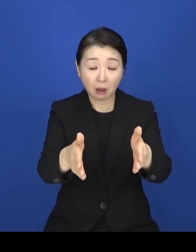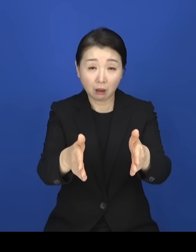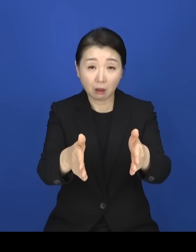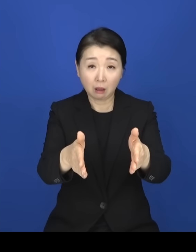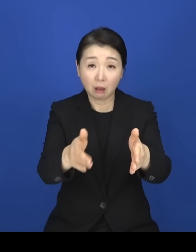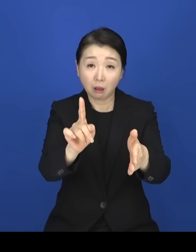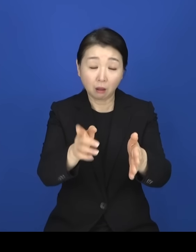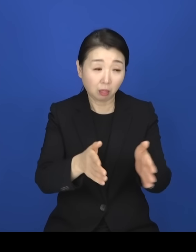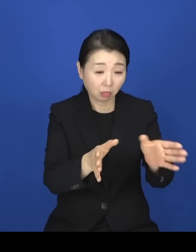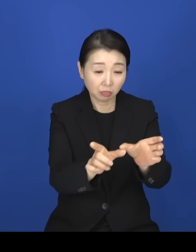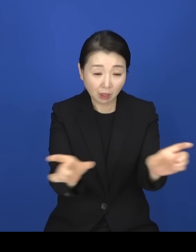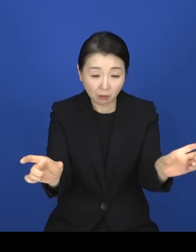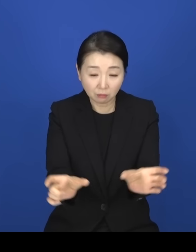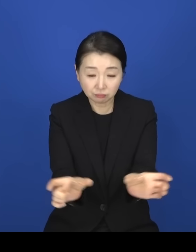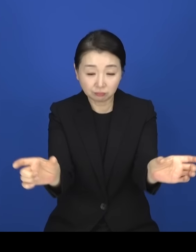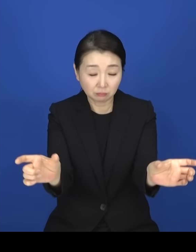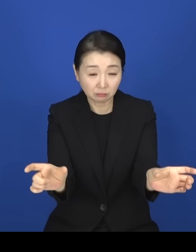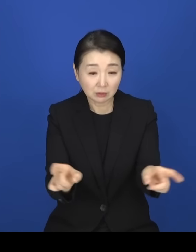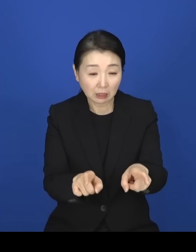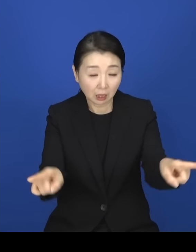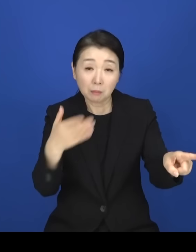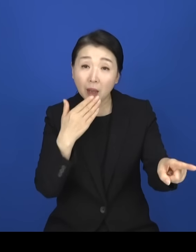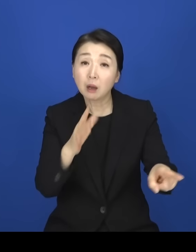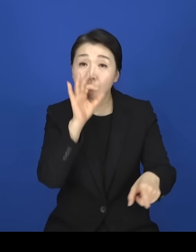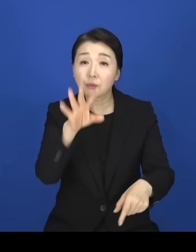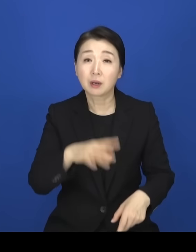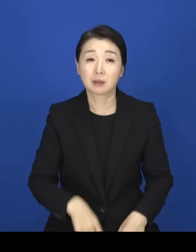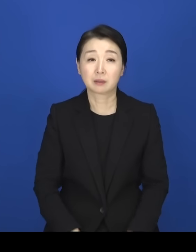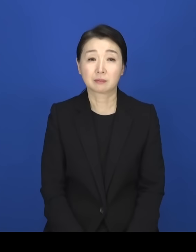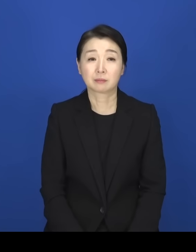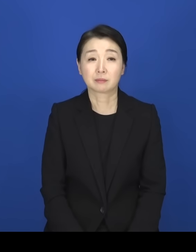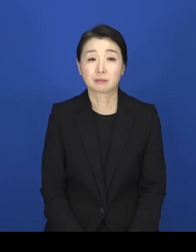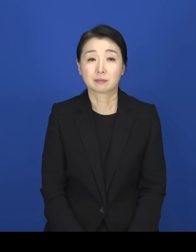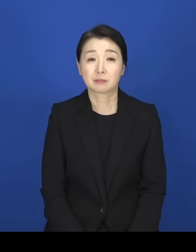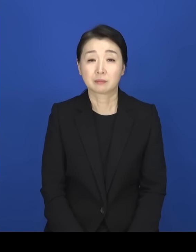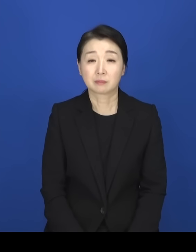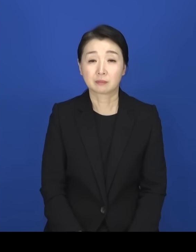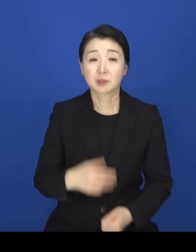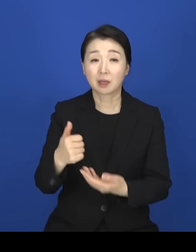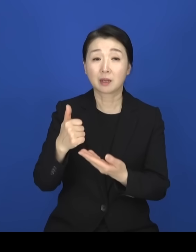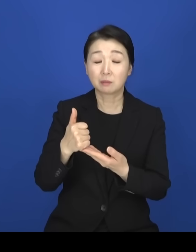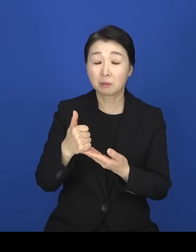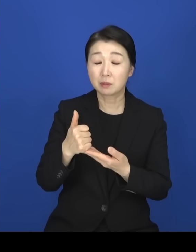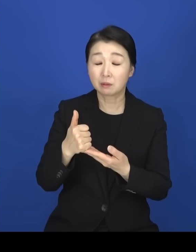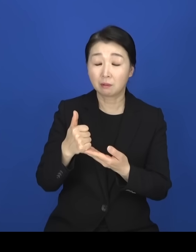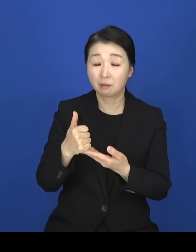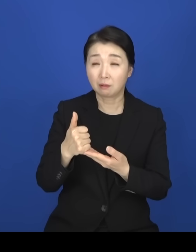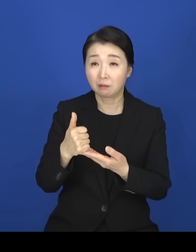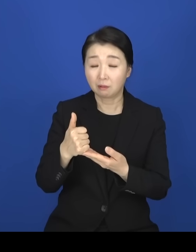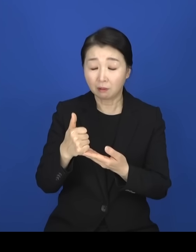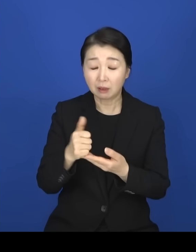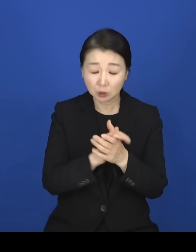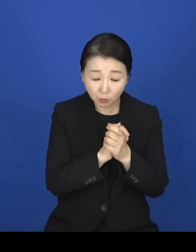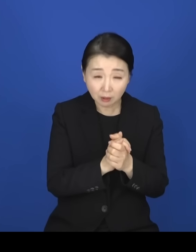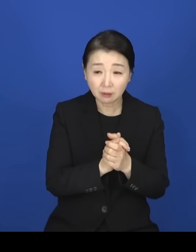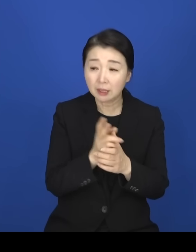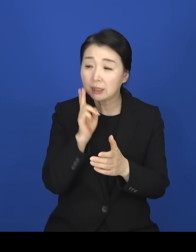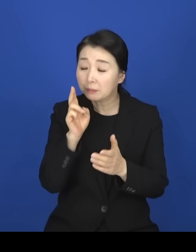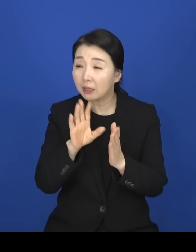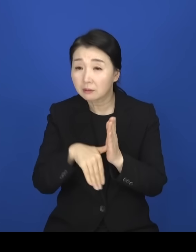길을 걷냐 이 얘기를 표현을 한 게 그것도 생각이 났었어요. 내가 이 하나님 하면서 이거 할 때 아 내가